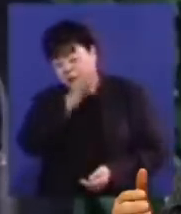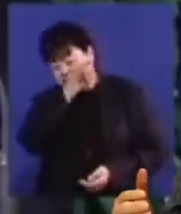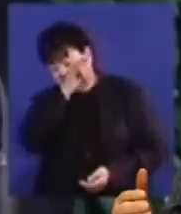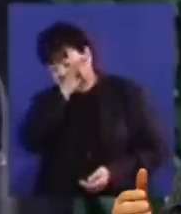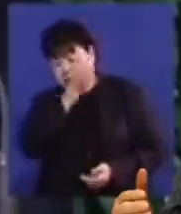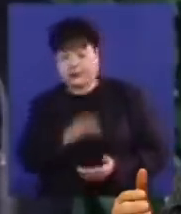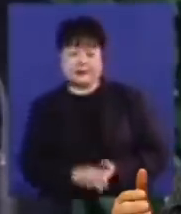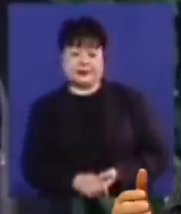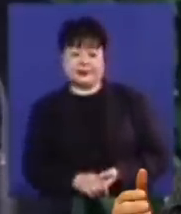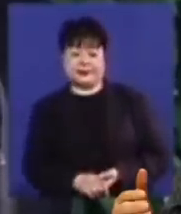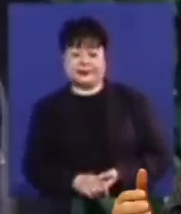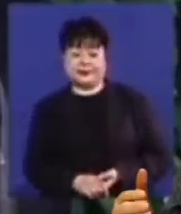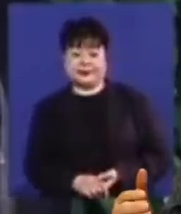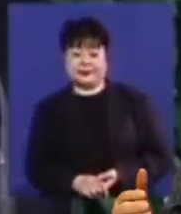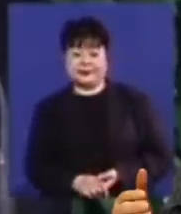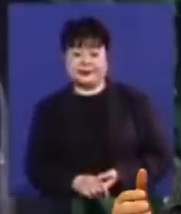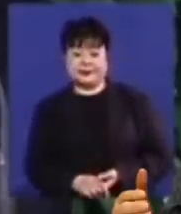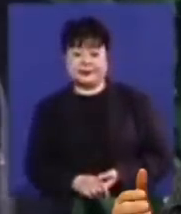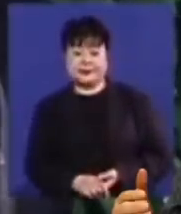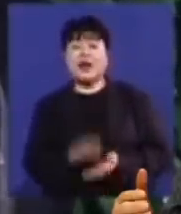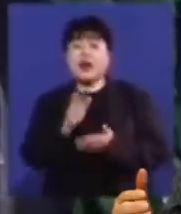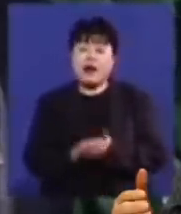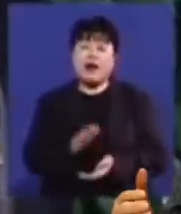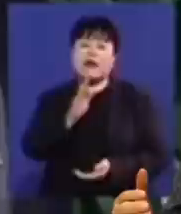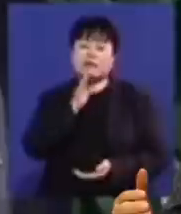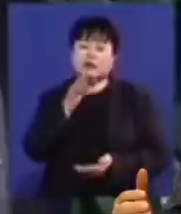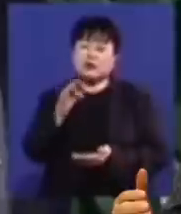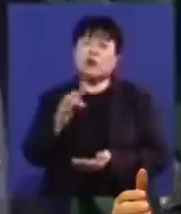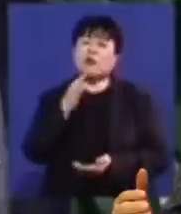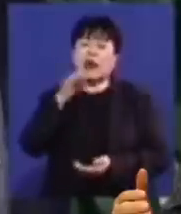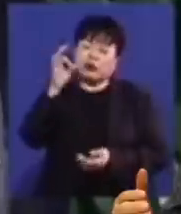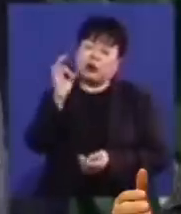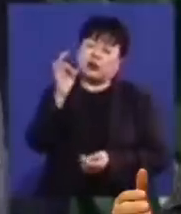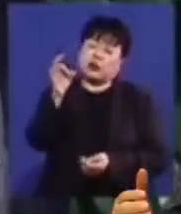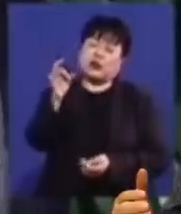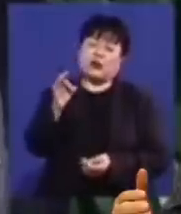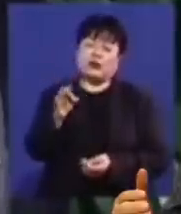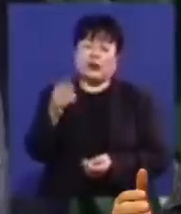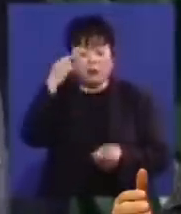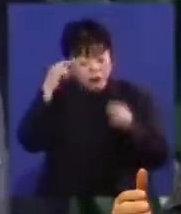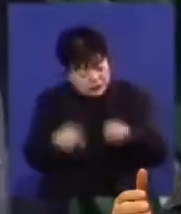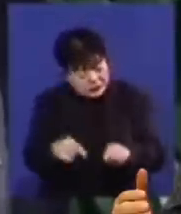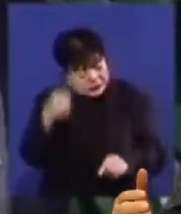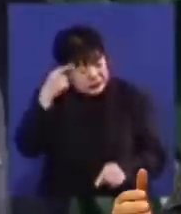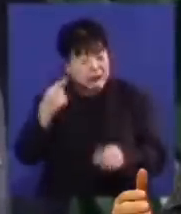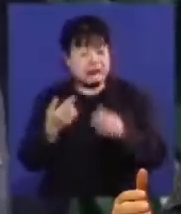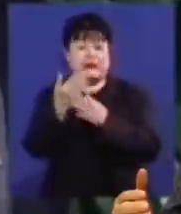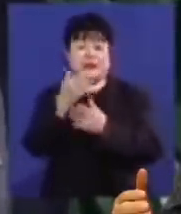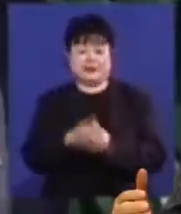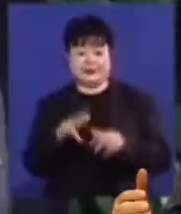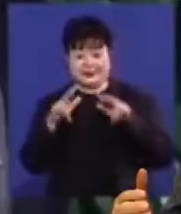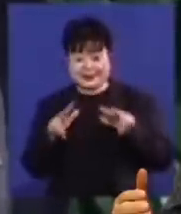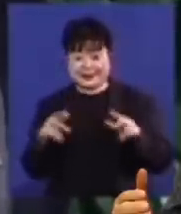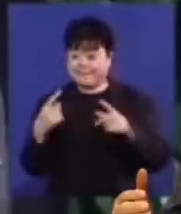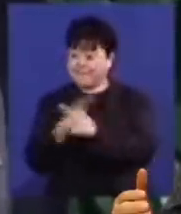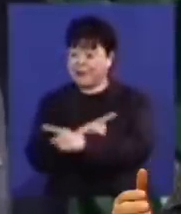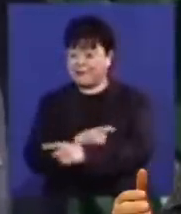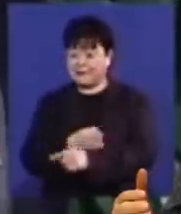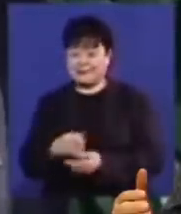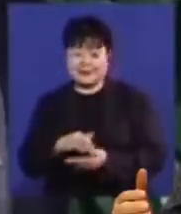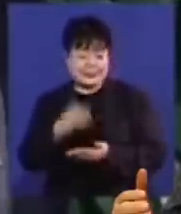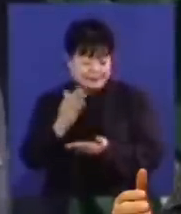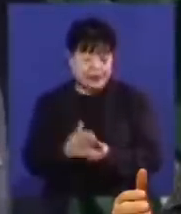받았어요. 아, 그렇다. 내가 돈만 계산하다가 하나님 앞에 서면 어떻게 하겠느냐? 이제는 돈 계산하지